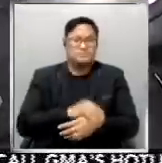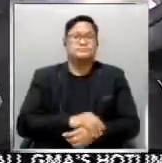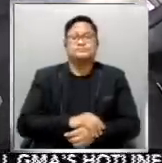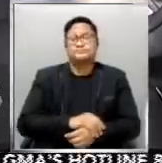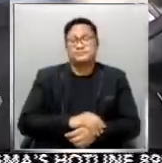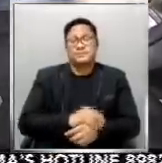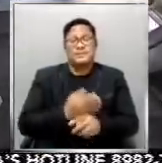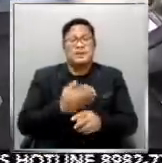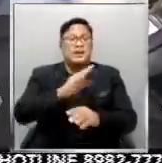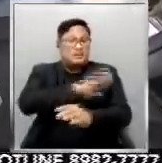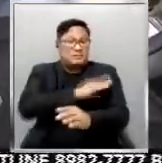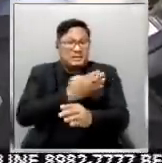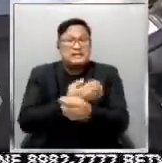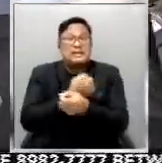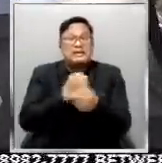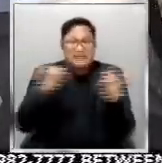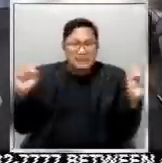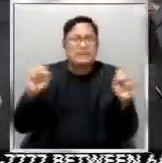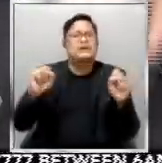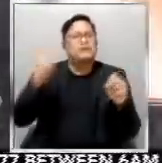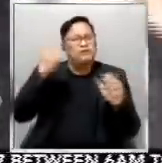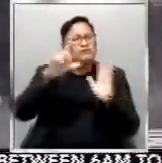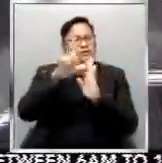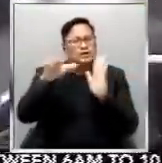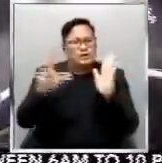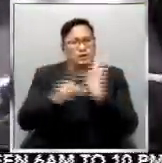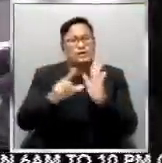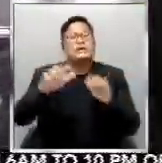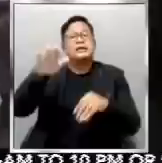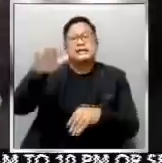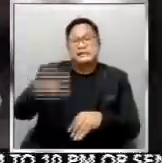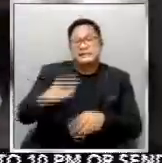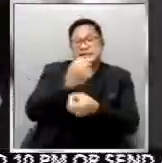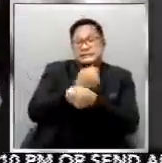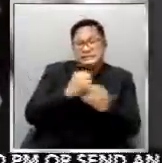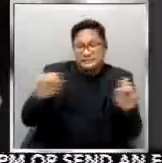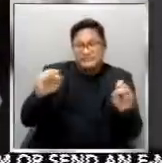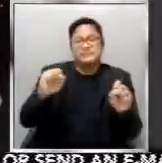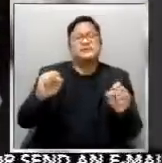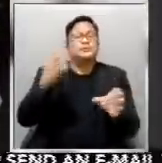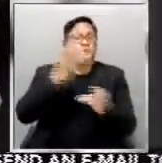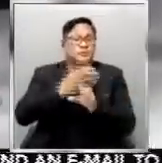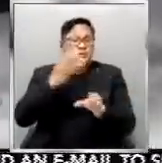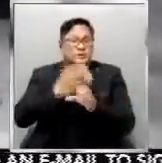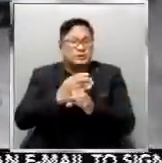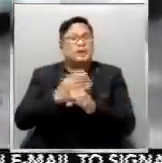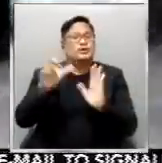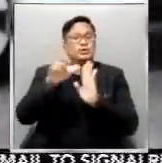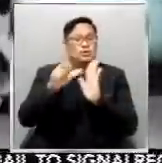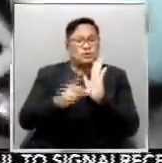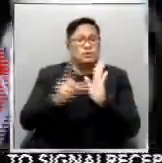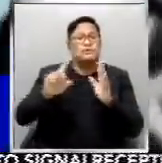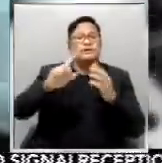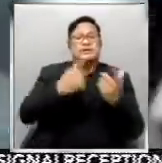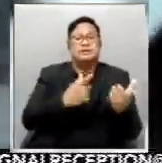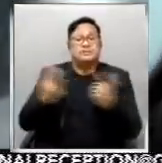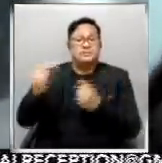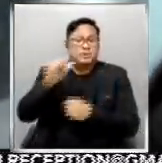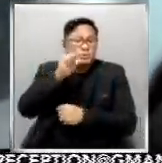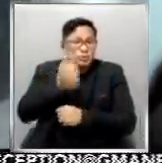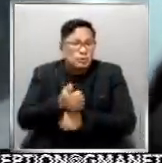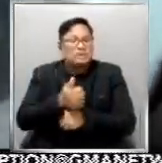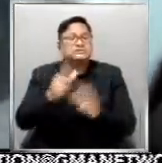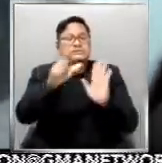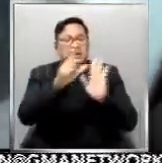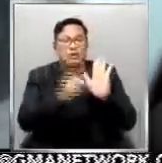pasahero ang dahilan sa pagsasabatas ng Child Safety in Motor Vehicles Act na ipatutupad na simula bukas. Sa ilalim ng batas, bawal ng paupuin